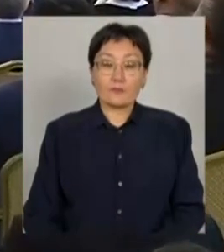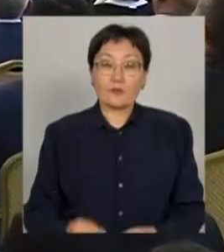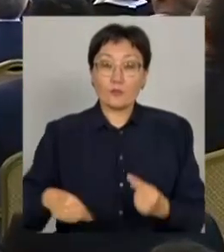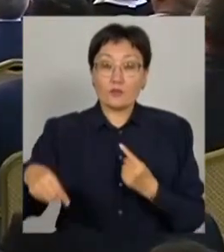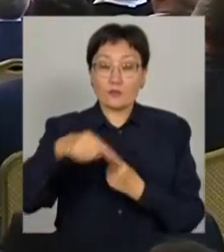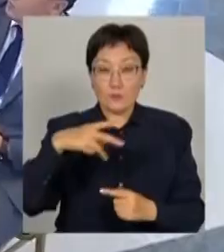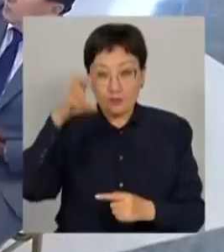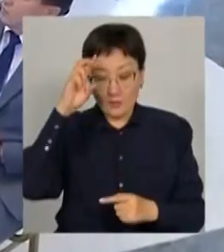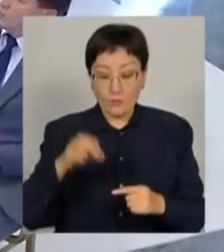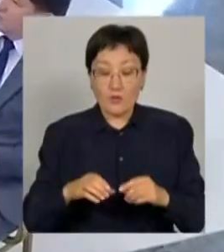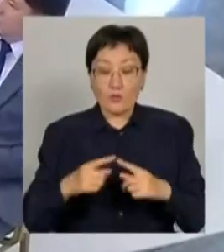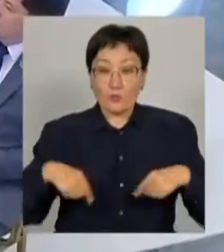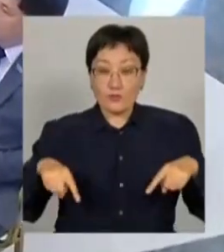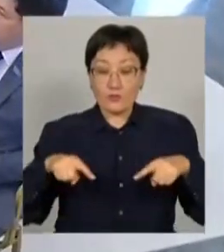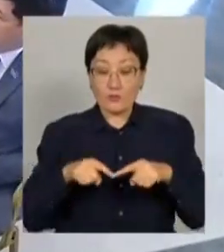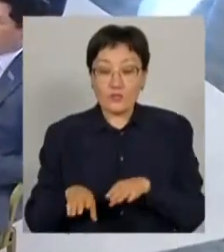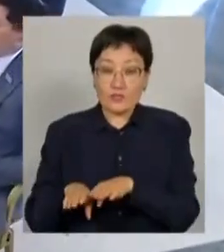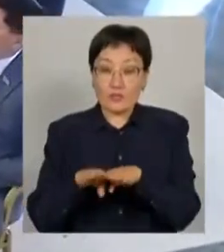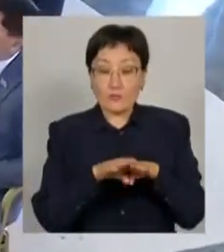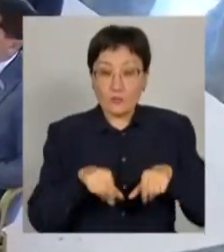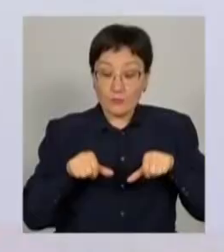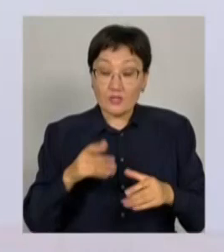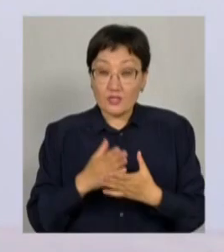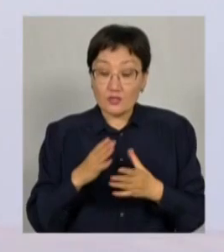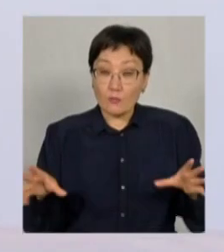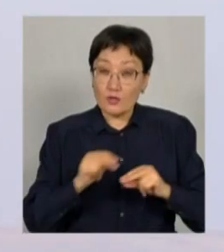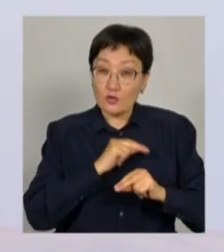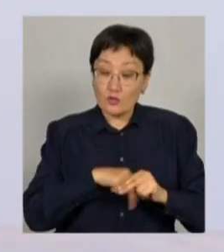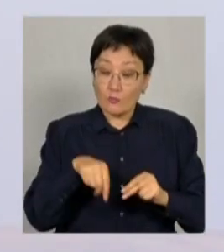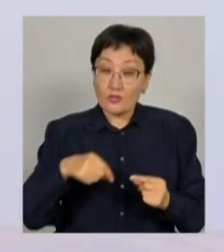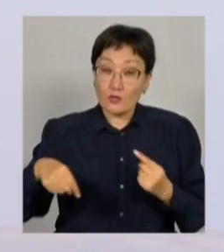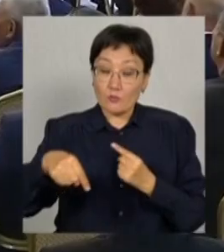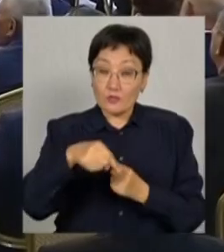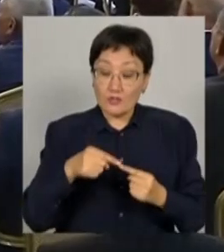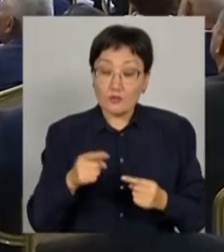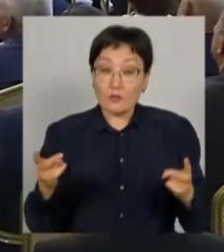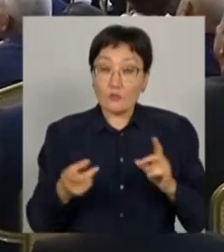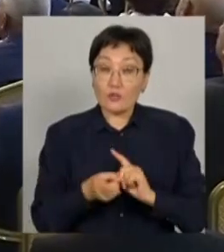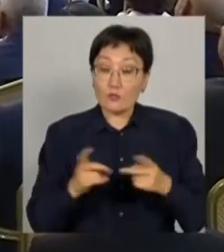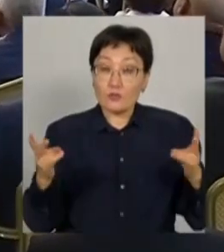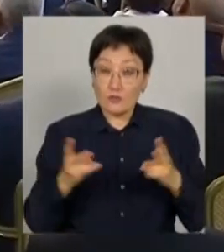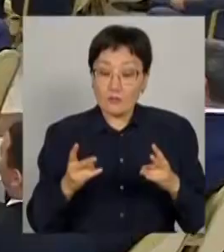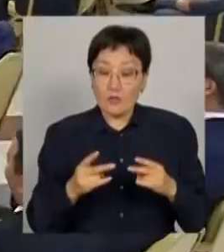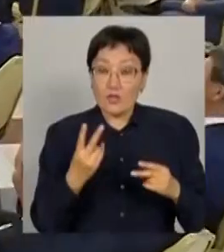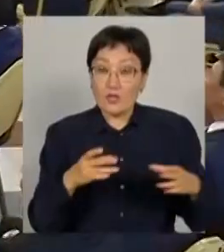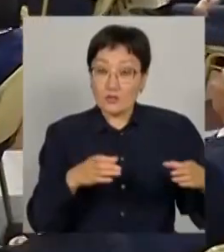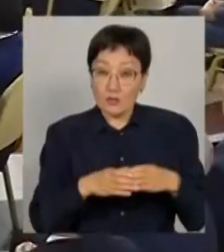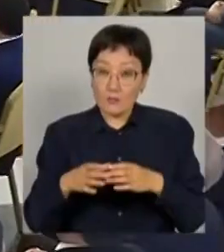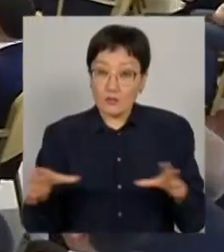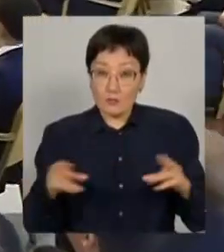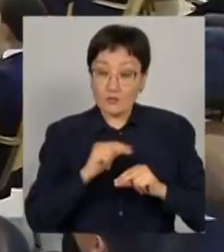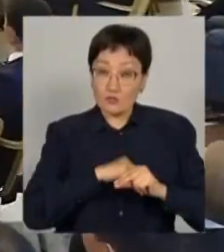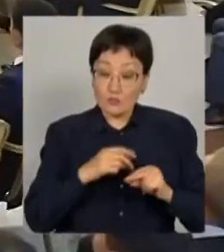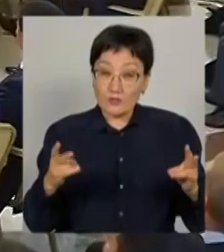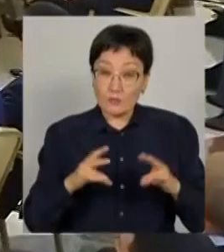Кәсіпкерлер мемлекеттік аппараттың тең құқылы серіктесіне айналуы тиіс. Ол үшін екі тарапта бірлесе қызмет етуі қажет. Президент